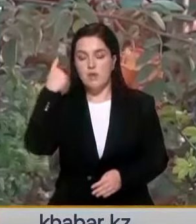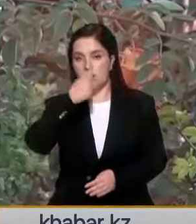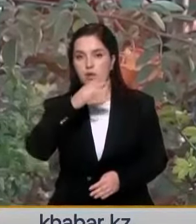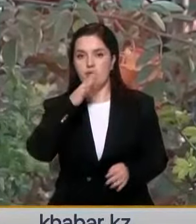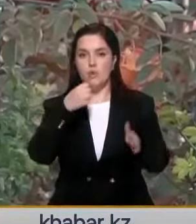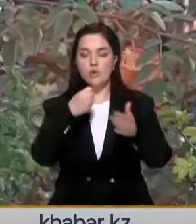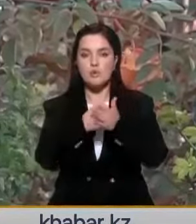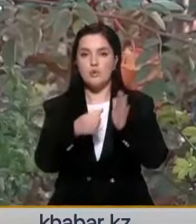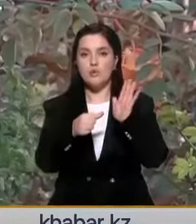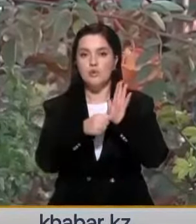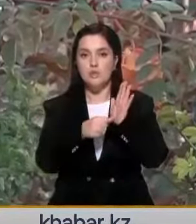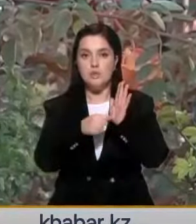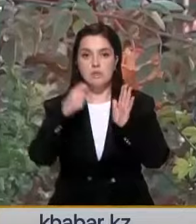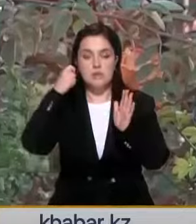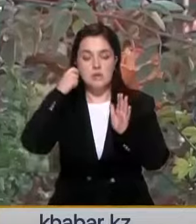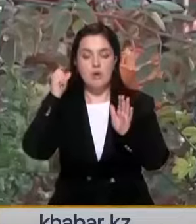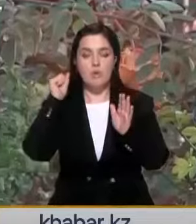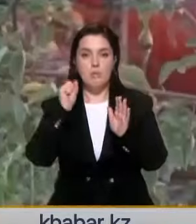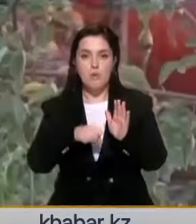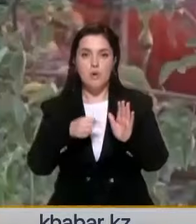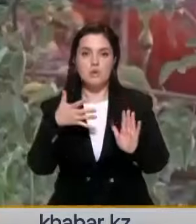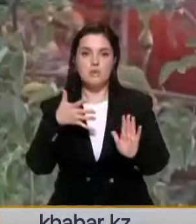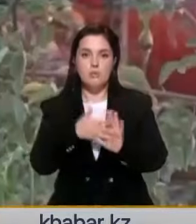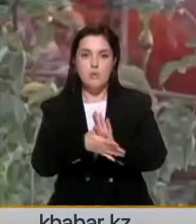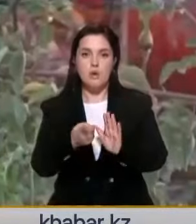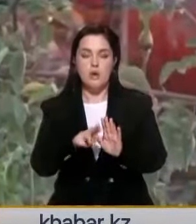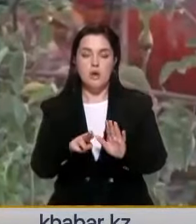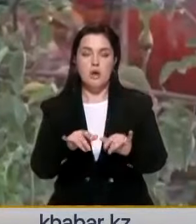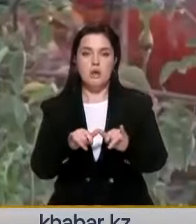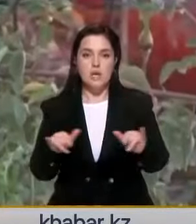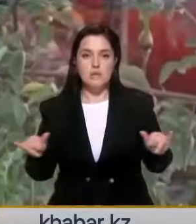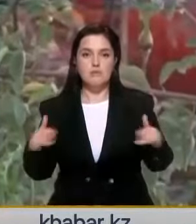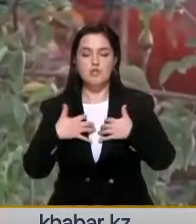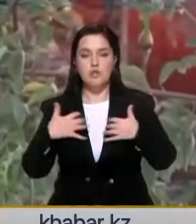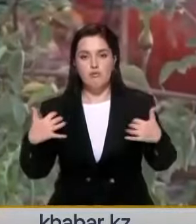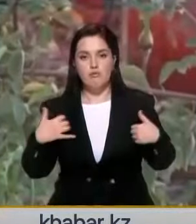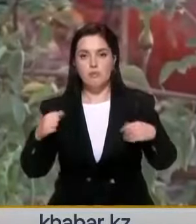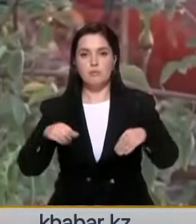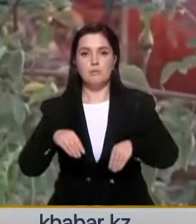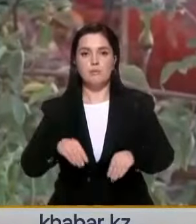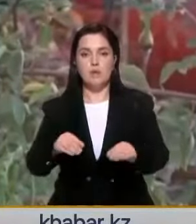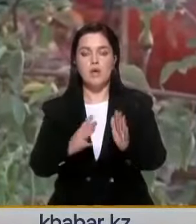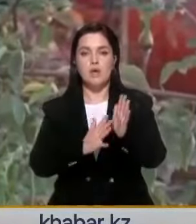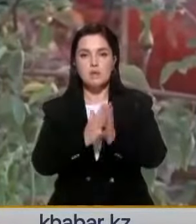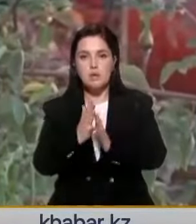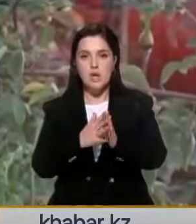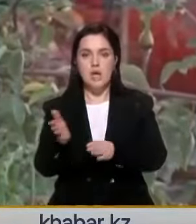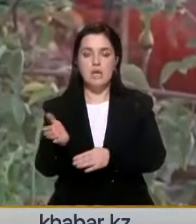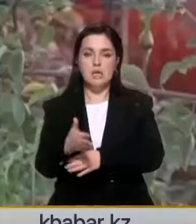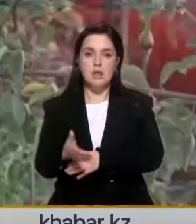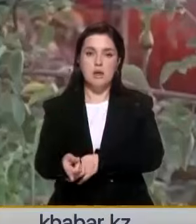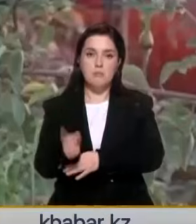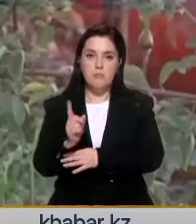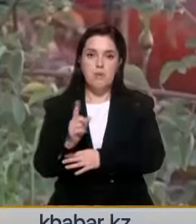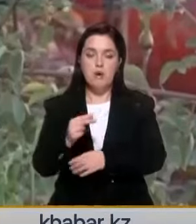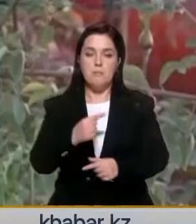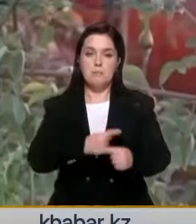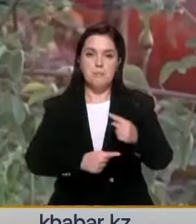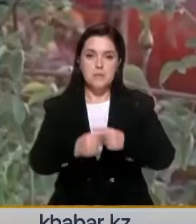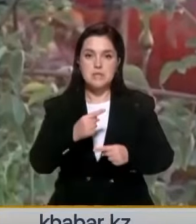лет они могут быть использованы для развития животновод растениеводство птицеводства рыболовства открытие бизнеса и